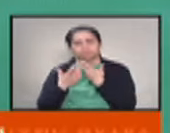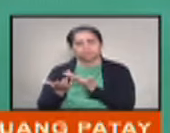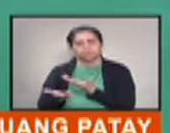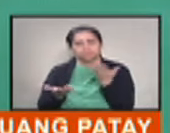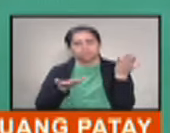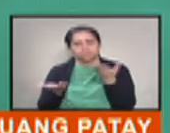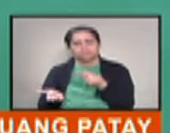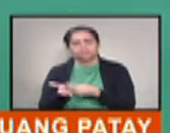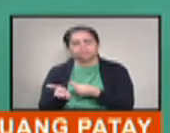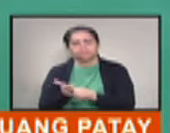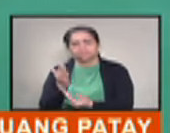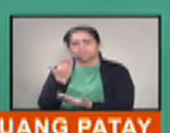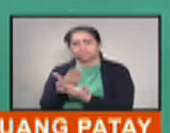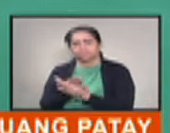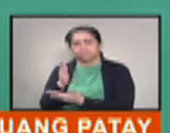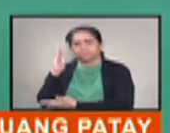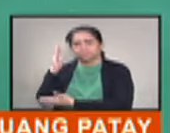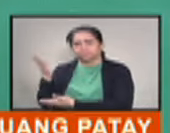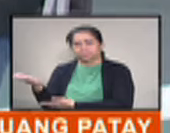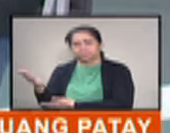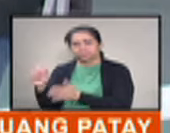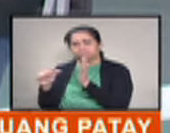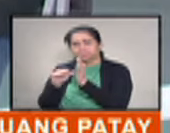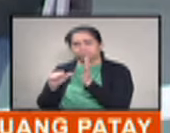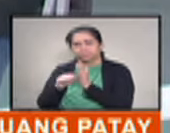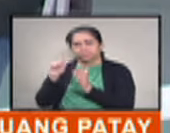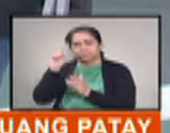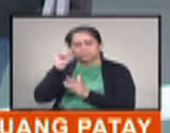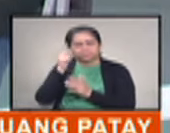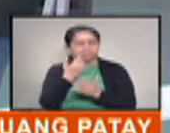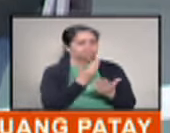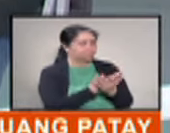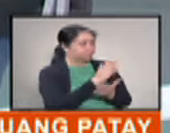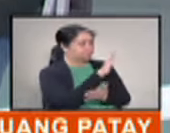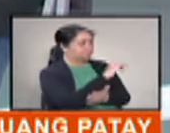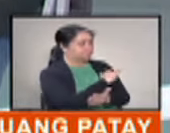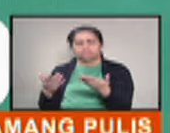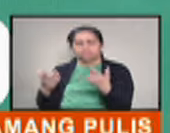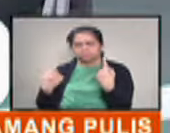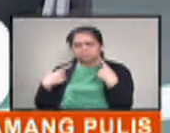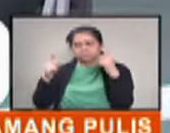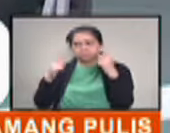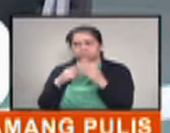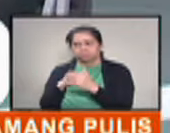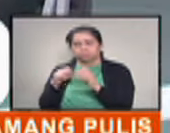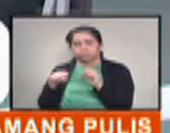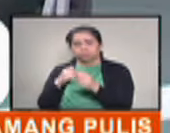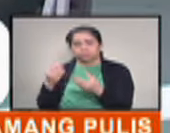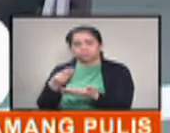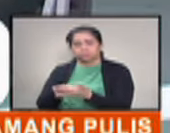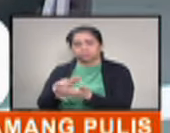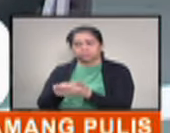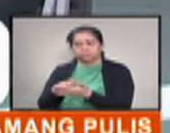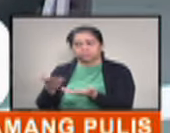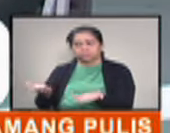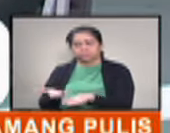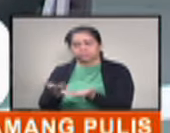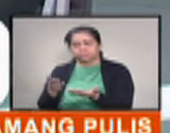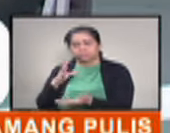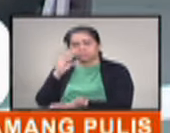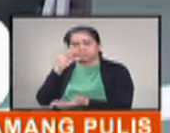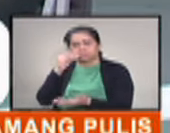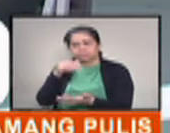ng dalang pera. Magandang tanghali po sa inyo, Attorney Teblin. Magandang tanghali din po sa Sir Rafi. So andito na po itong pera. Opo, opo.